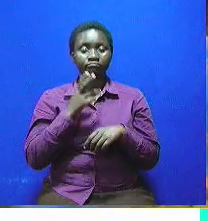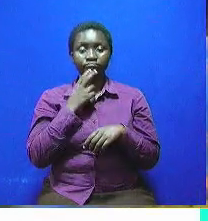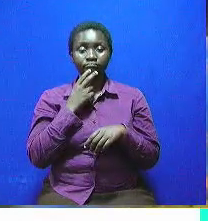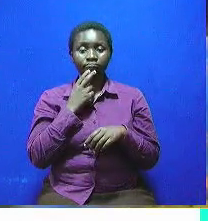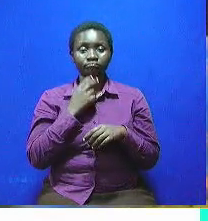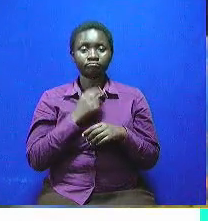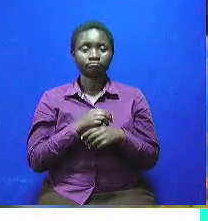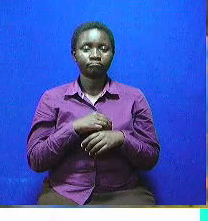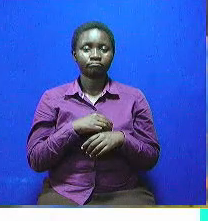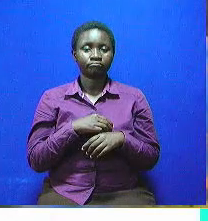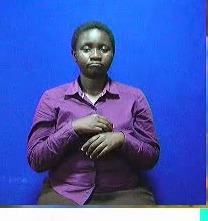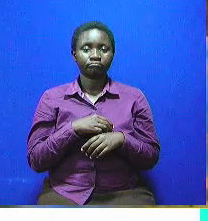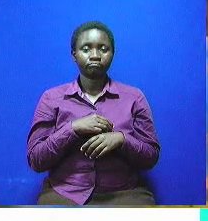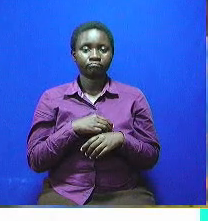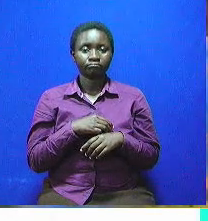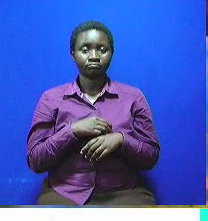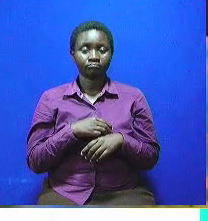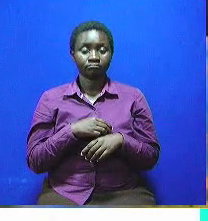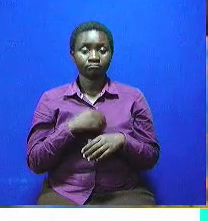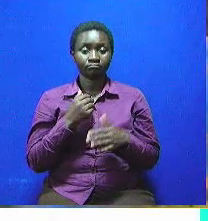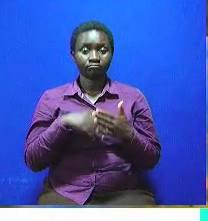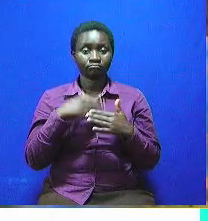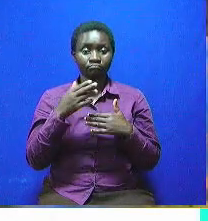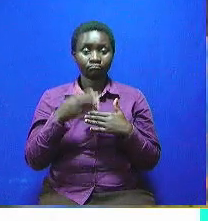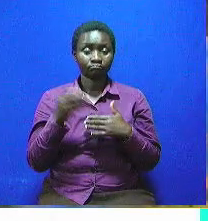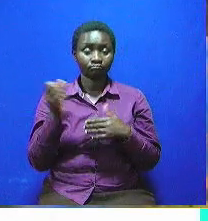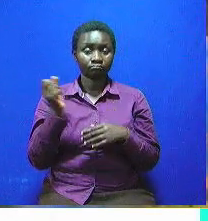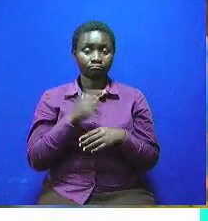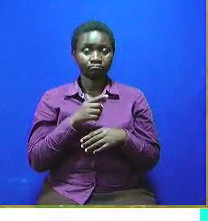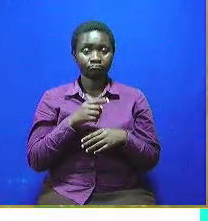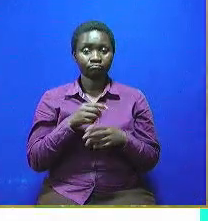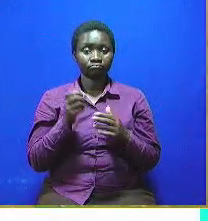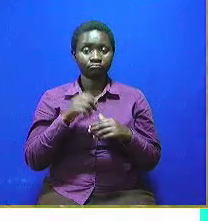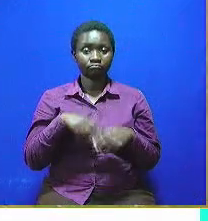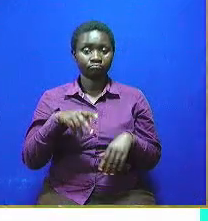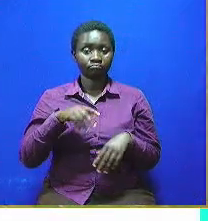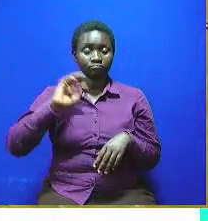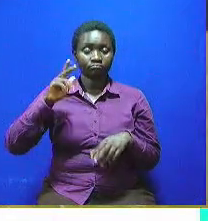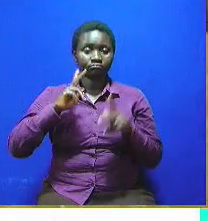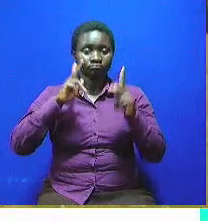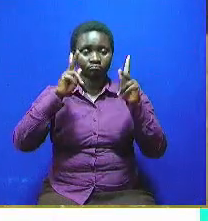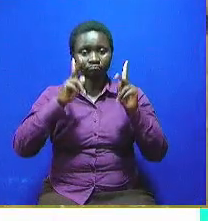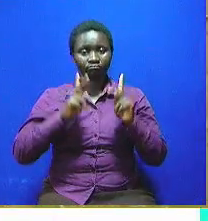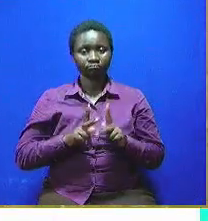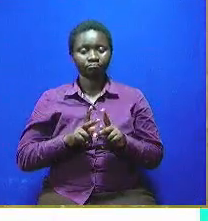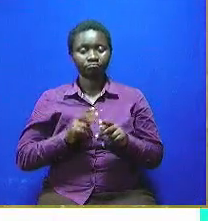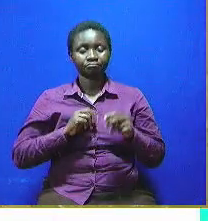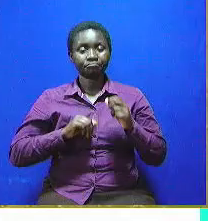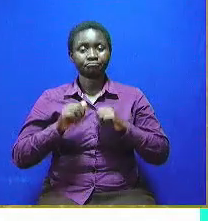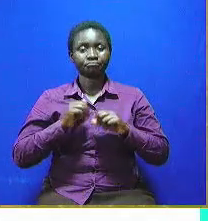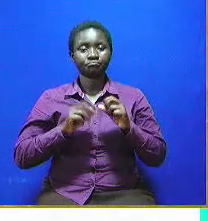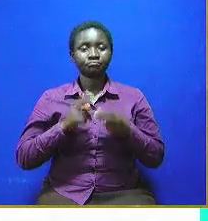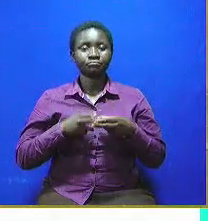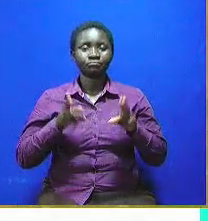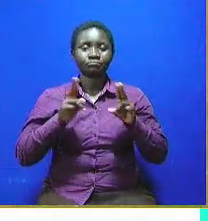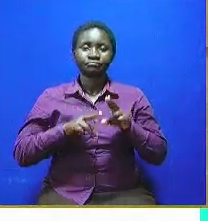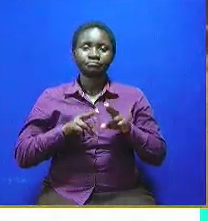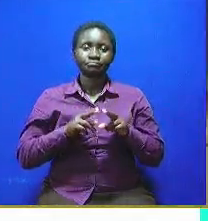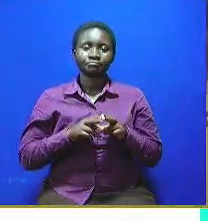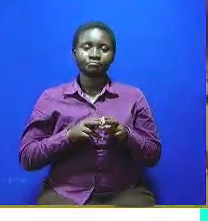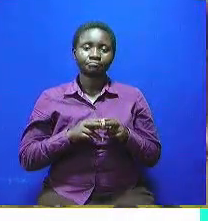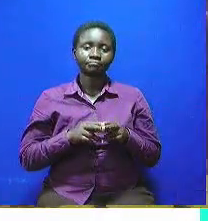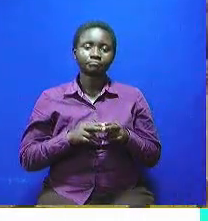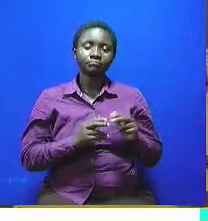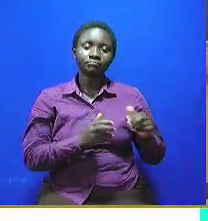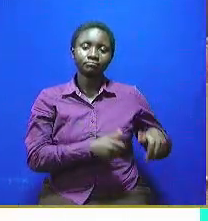soli huwase umotienyo yogo chiko sio asa e county ya Kisumu kwenda asero chiko soli chinga chako soli kati ya bune yogo soli ya rugby aba go